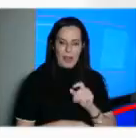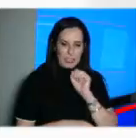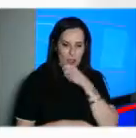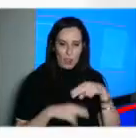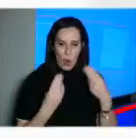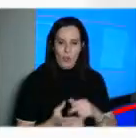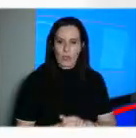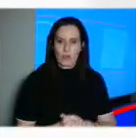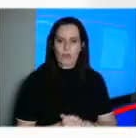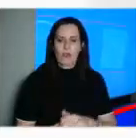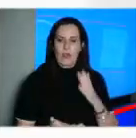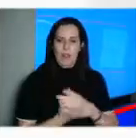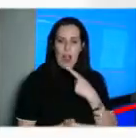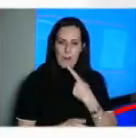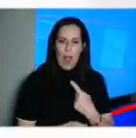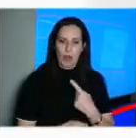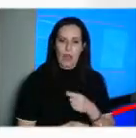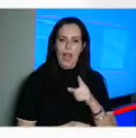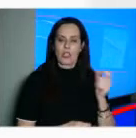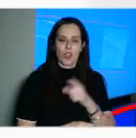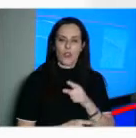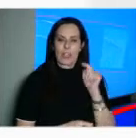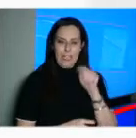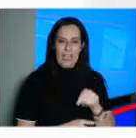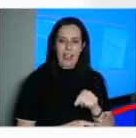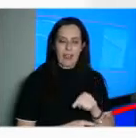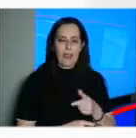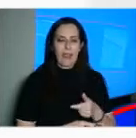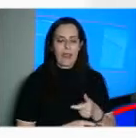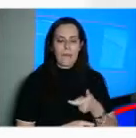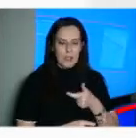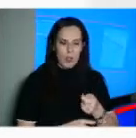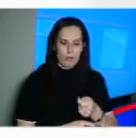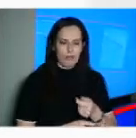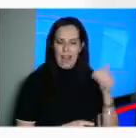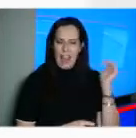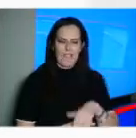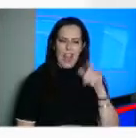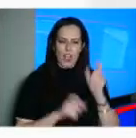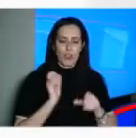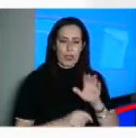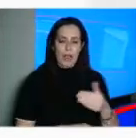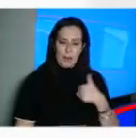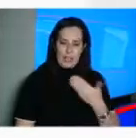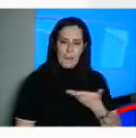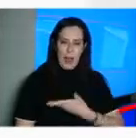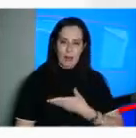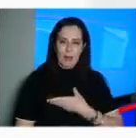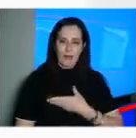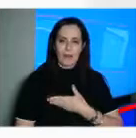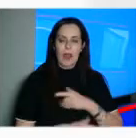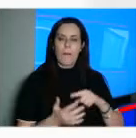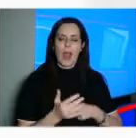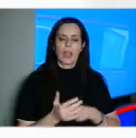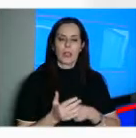נכון? כבר דיברנו על זה. אז השבוע הגיע מסרון לעשרות, מאות אלפי אנשים, הגיע גם אליי, המטרה